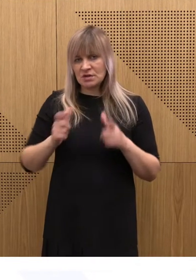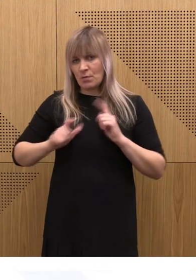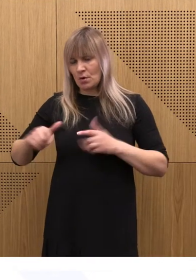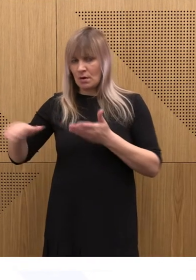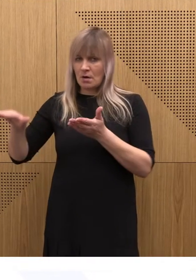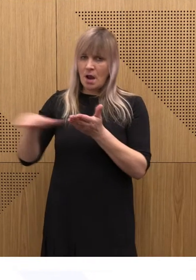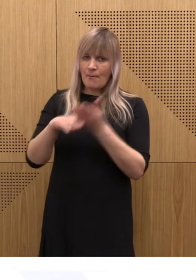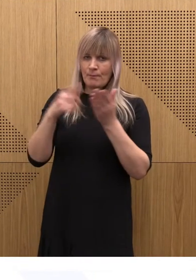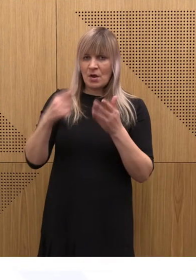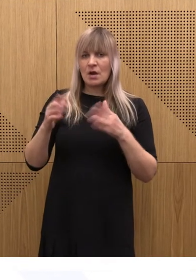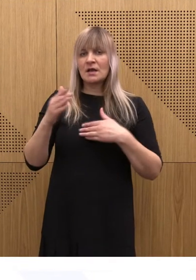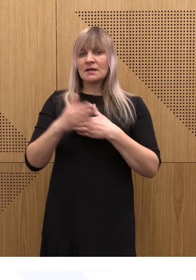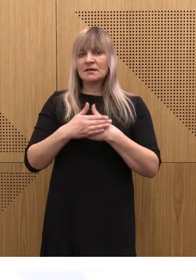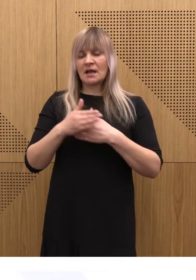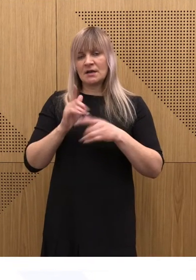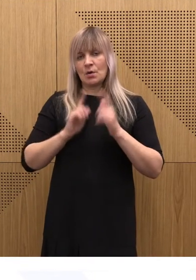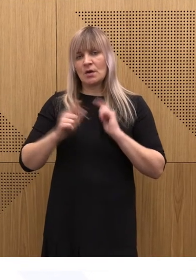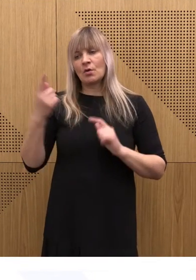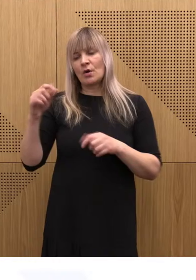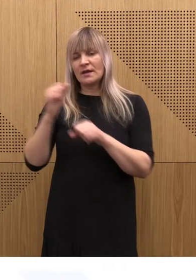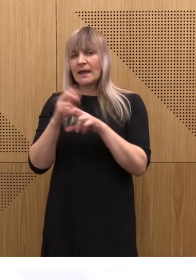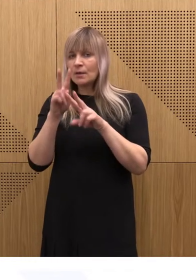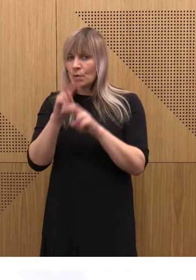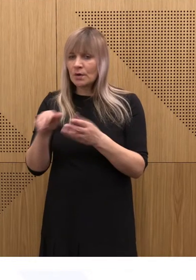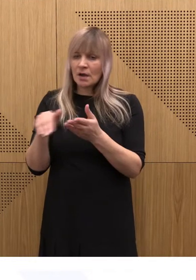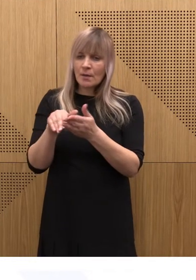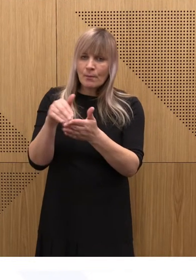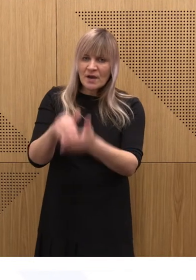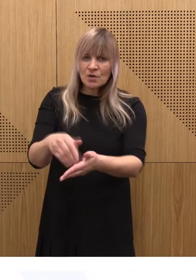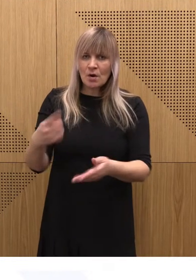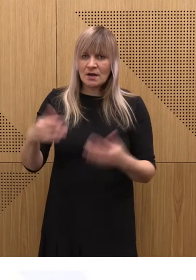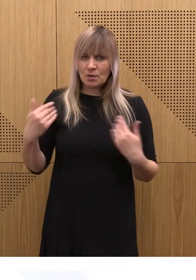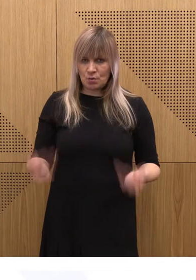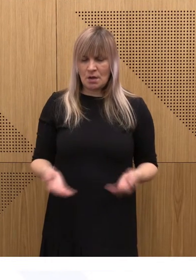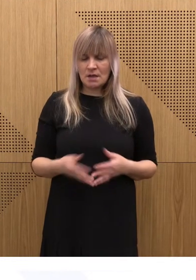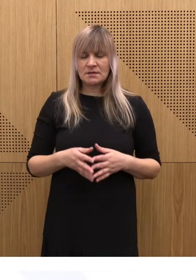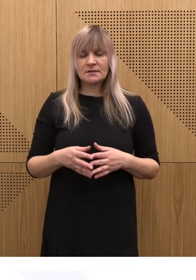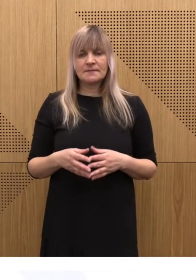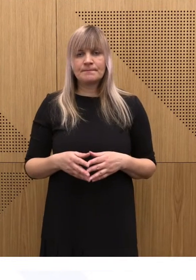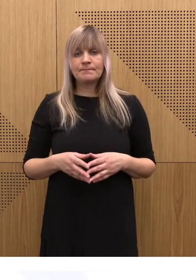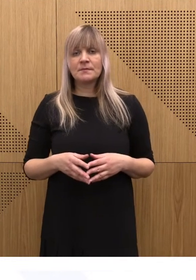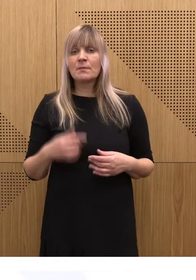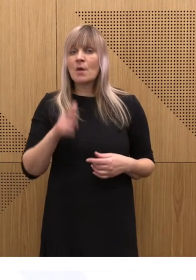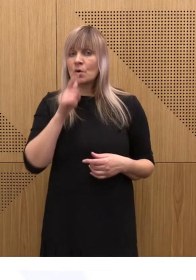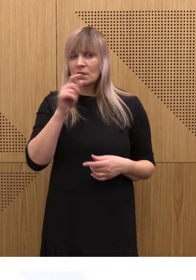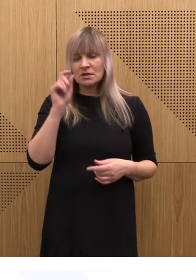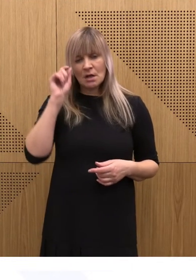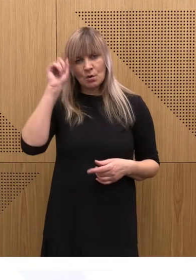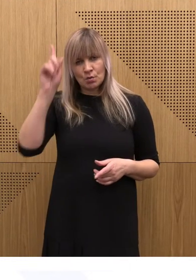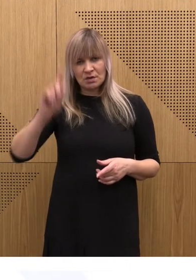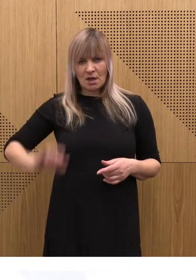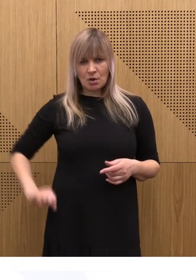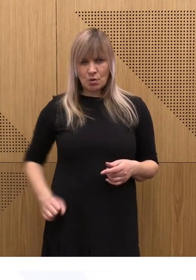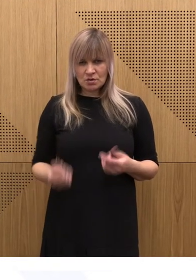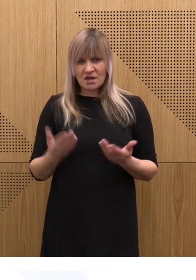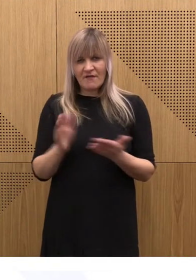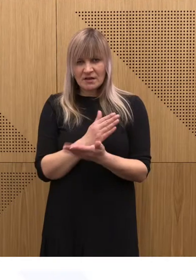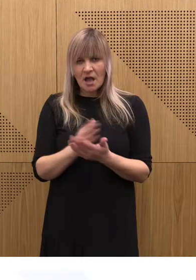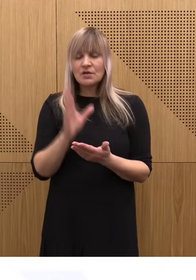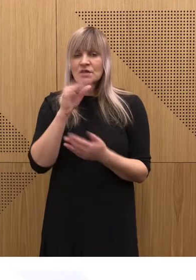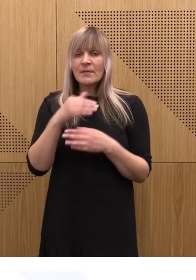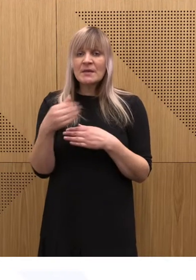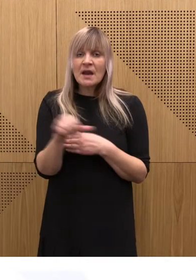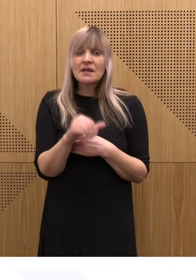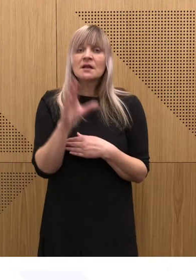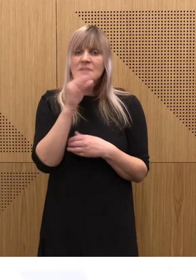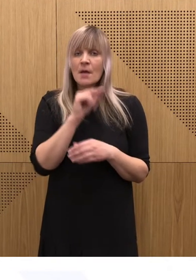Tallinna ülikool on ühe uuringu teinud, et kuidas see on mõjunud. Nii nagu ma ütlesin, nutikaid ja osavaid lahendusi on ka järgmine tal võimalik